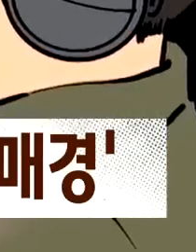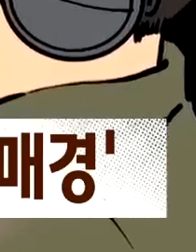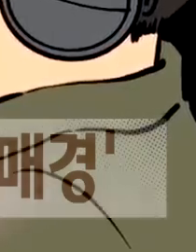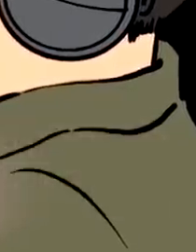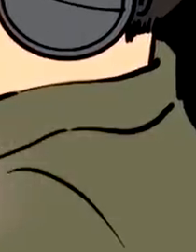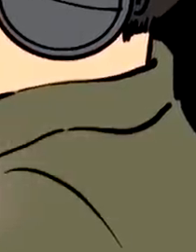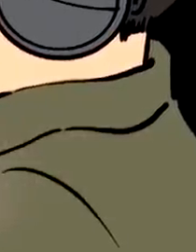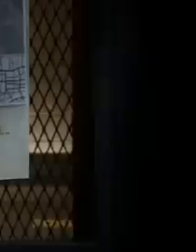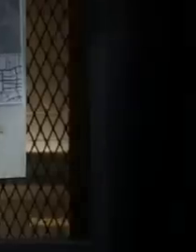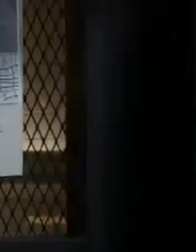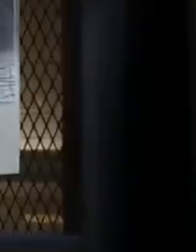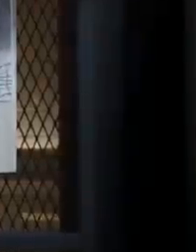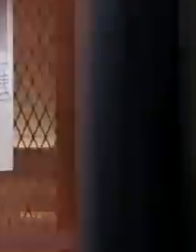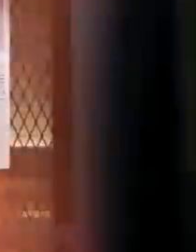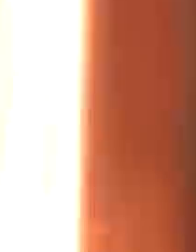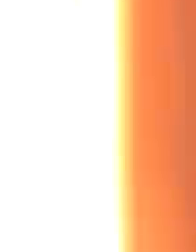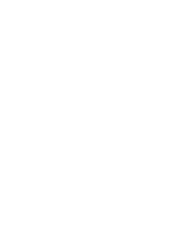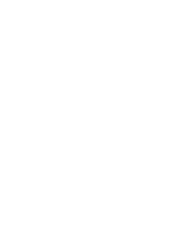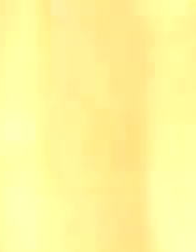행동을 한 것으로 드러났습니다.